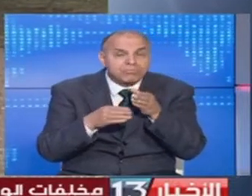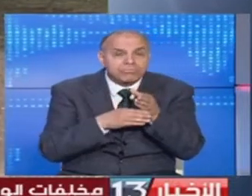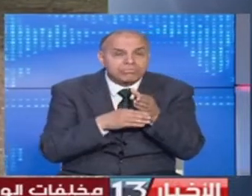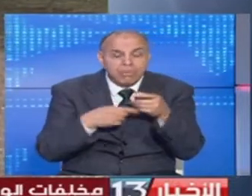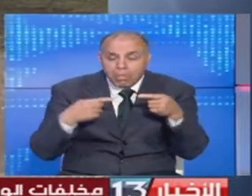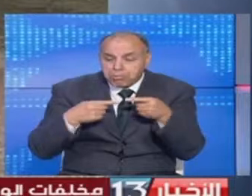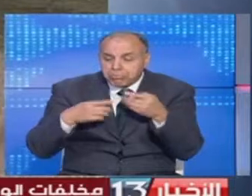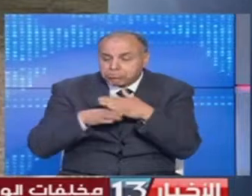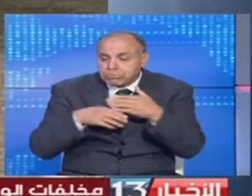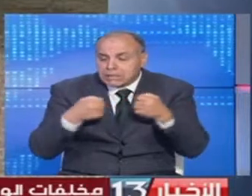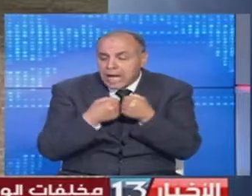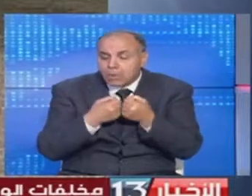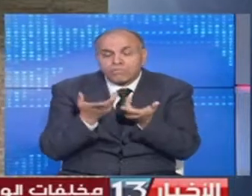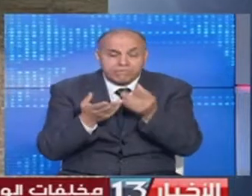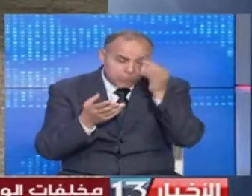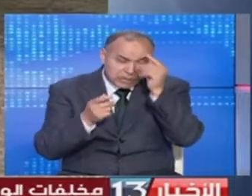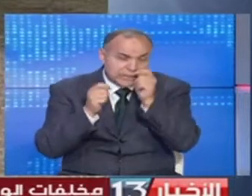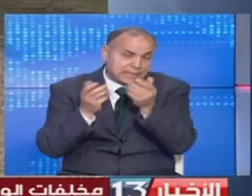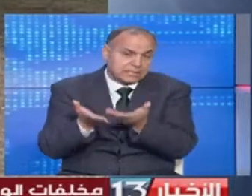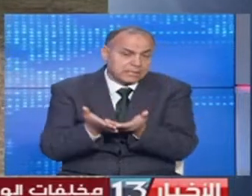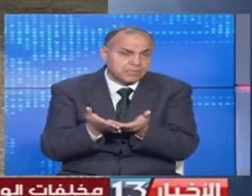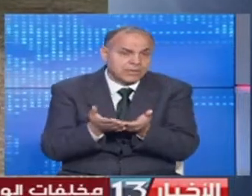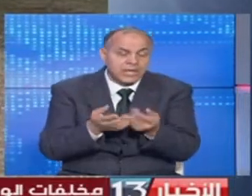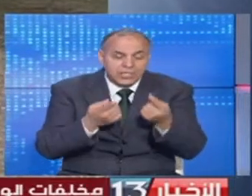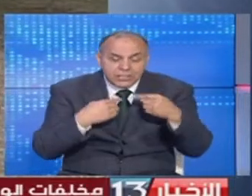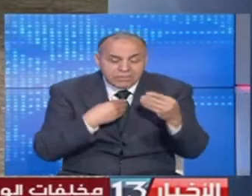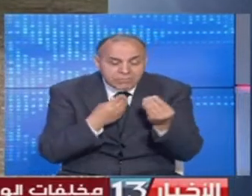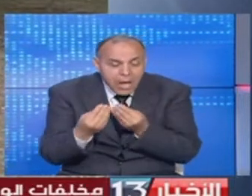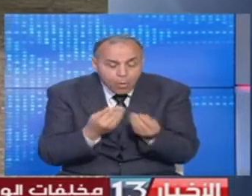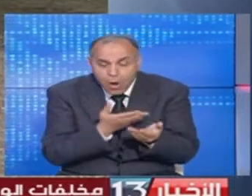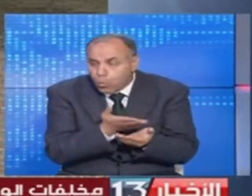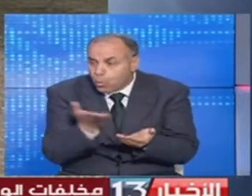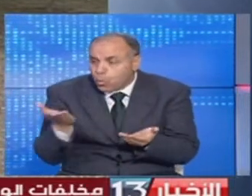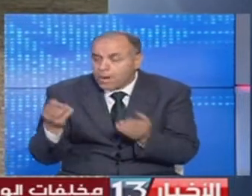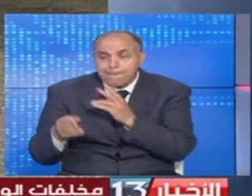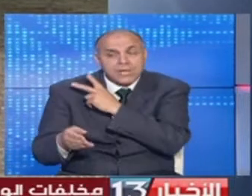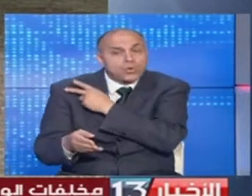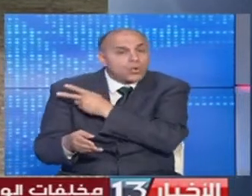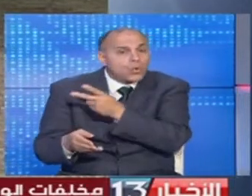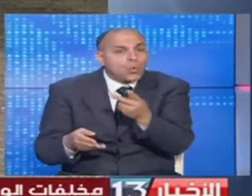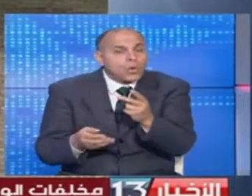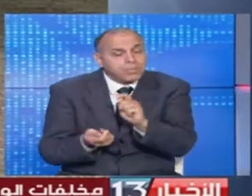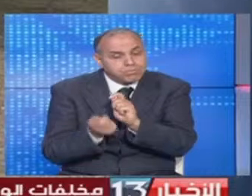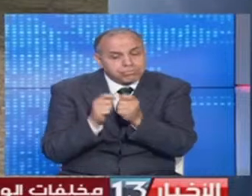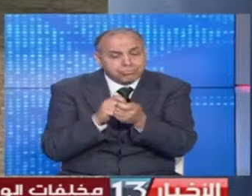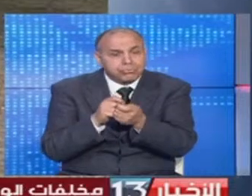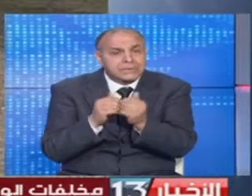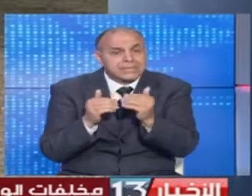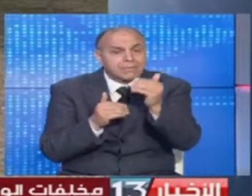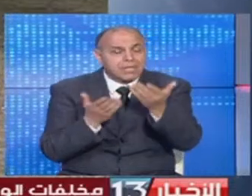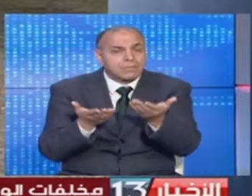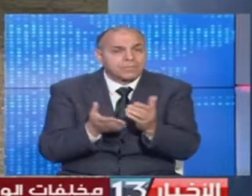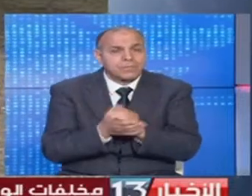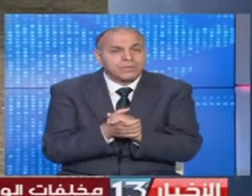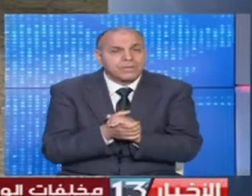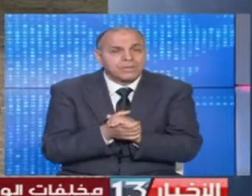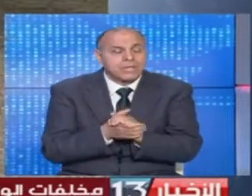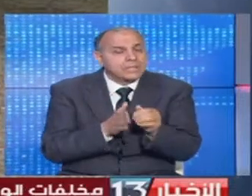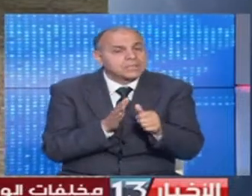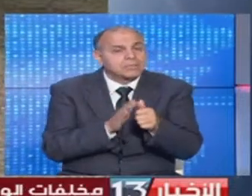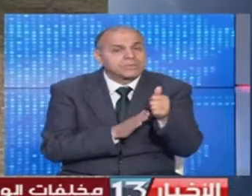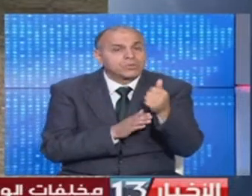الانقسامات والصراعات الهامشيه جلوس في حوار واضح جدا من اجل تغيير من الوالدين اللي تميز